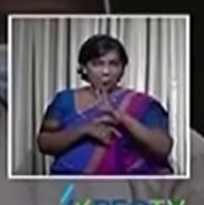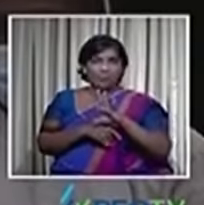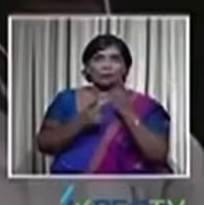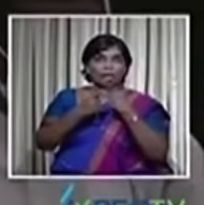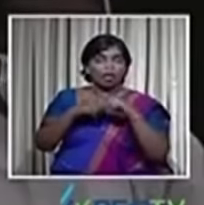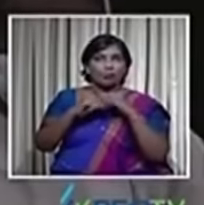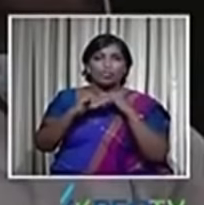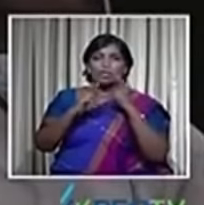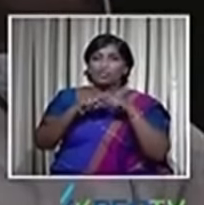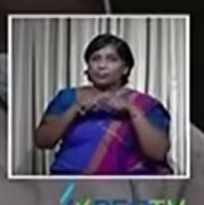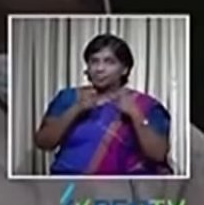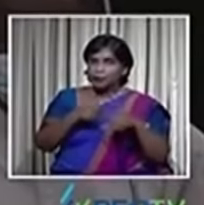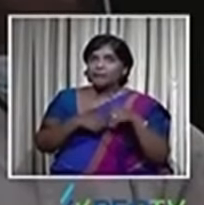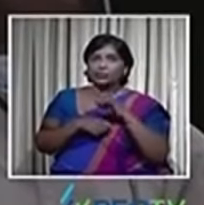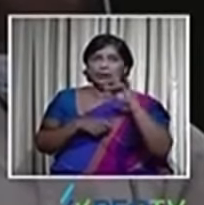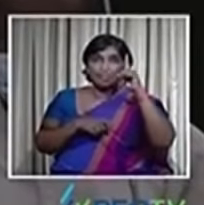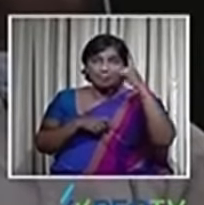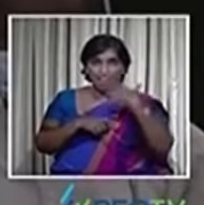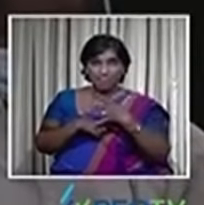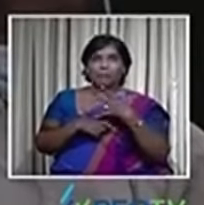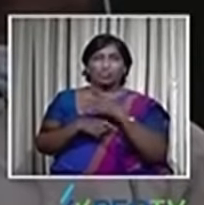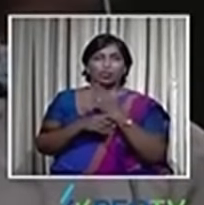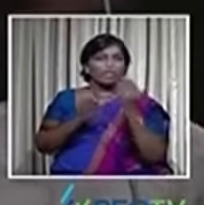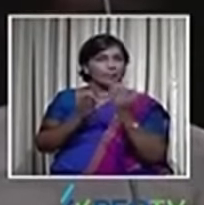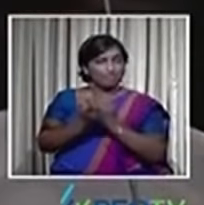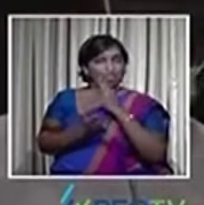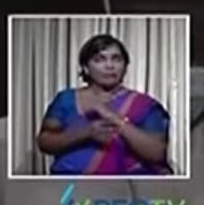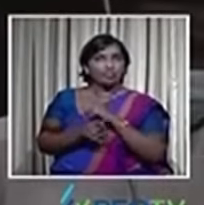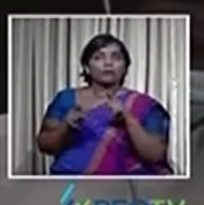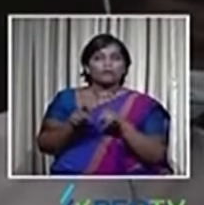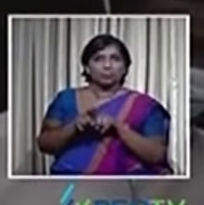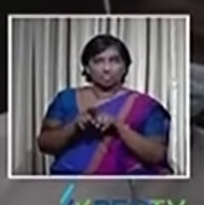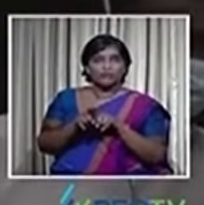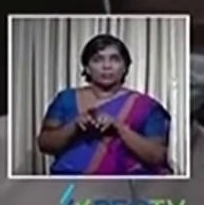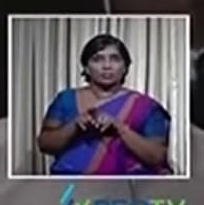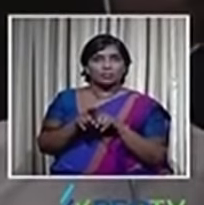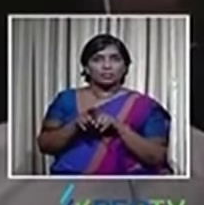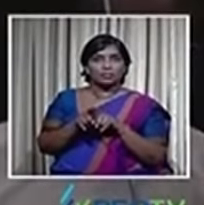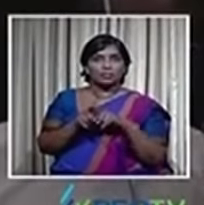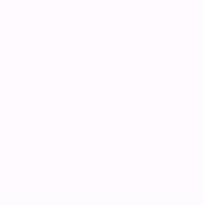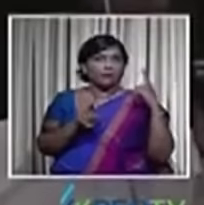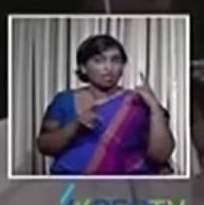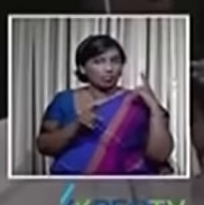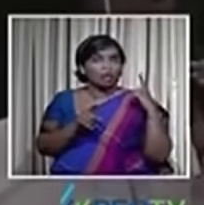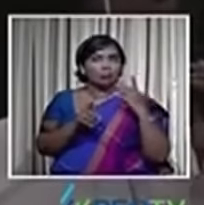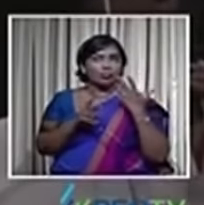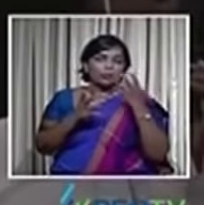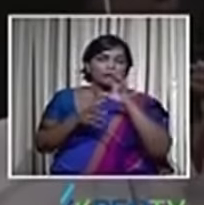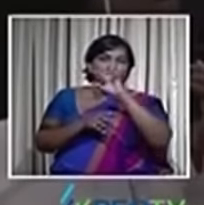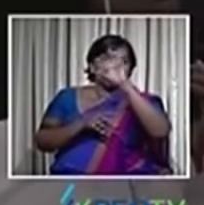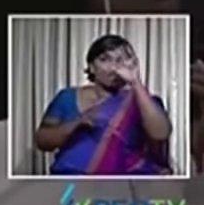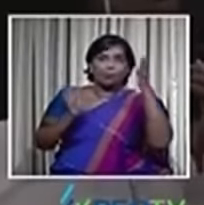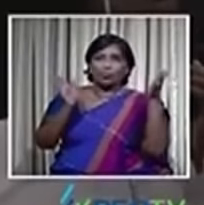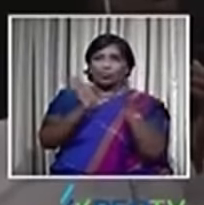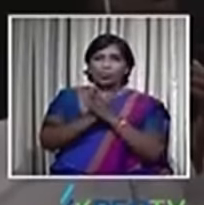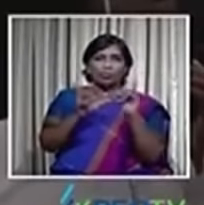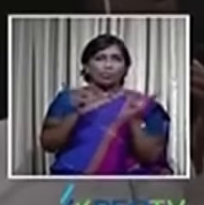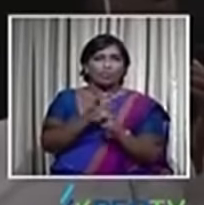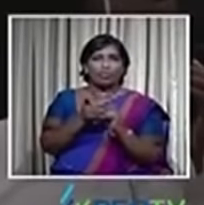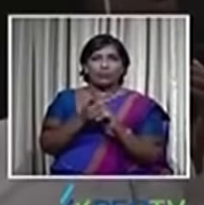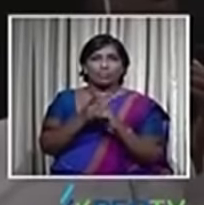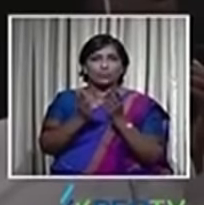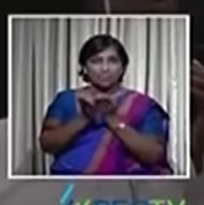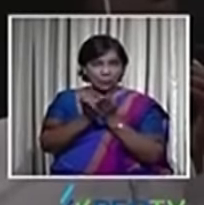செலவினம் செய்து இந்த இராணுவம் எந்த நாட்டுடன் போர் செய்ய இருக்கிறது? இந்தியாவுடன் போய் போர்